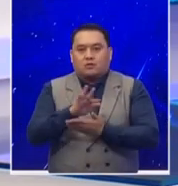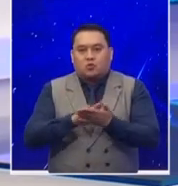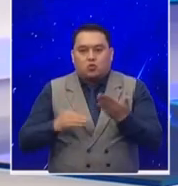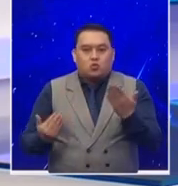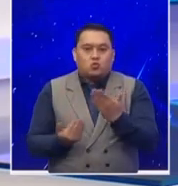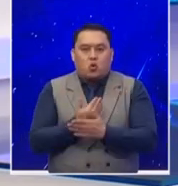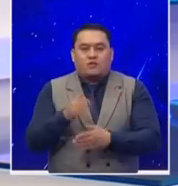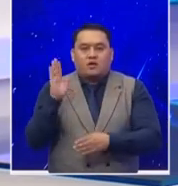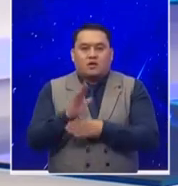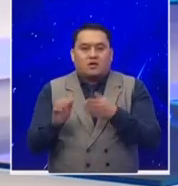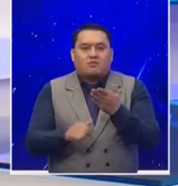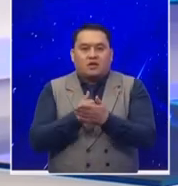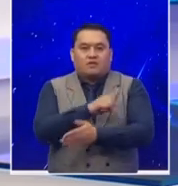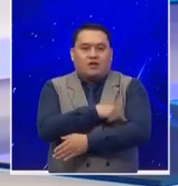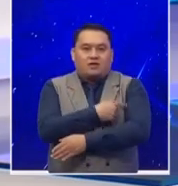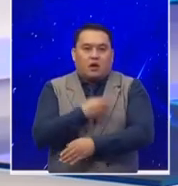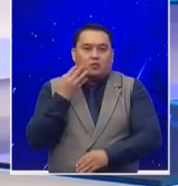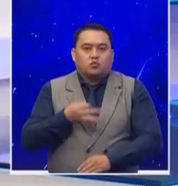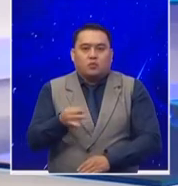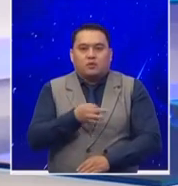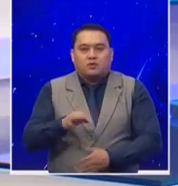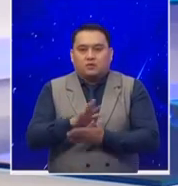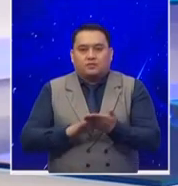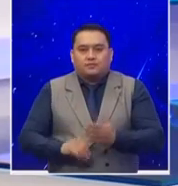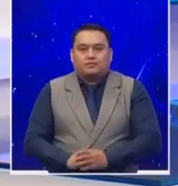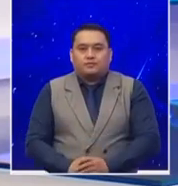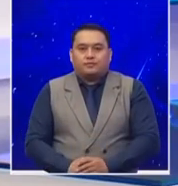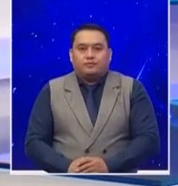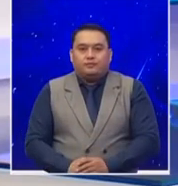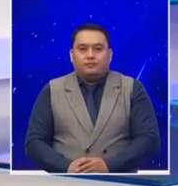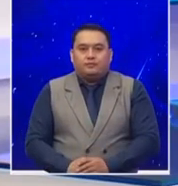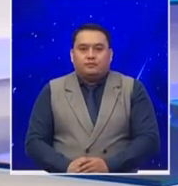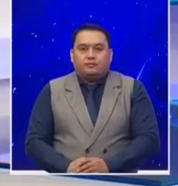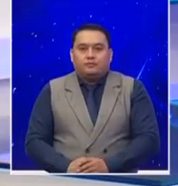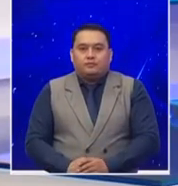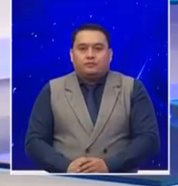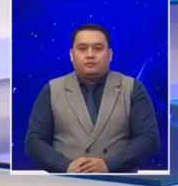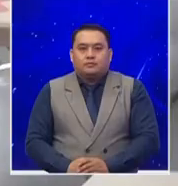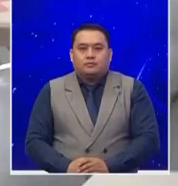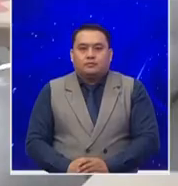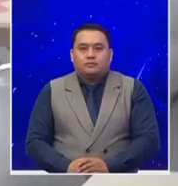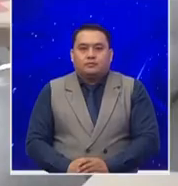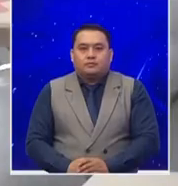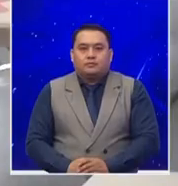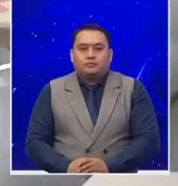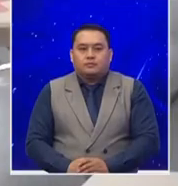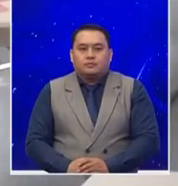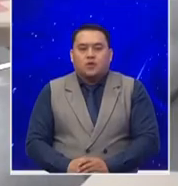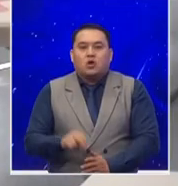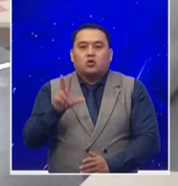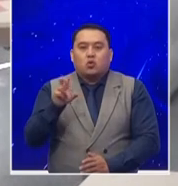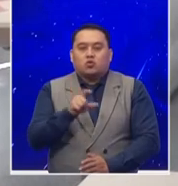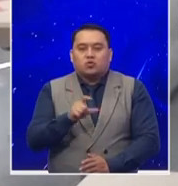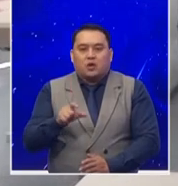новом постановлении главного санитарного врача Алматинской области в материале нашего корреспондента. До 300 человек в школе